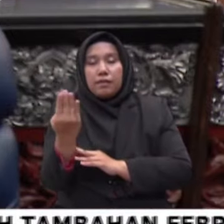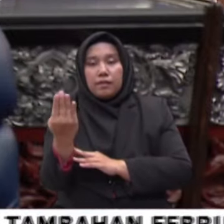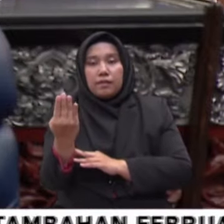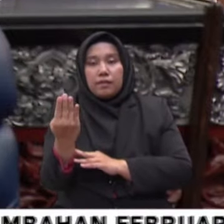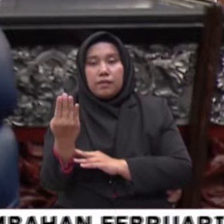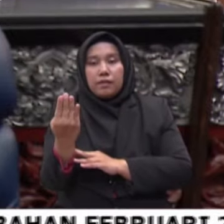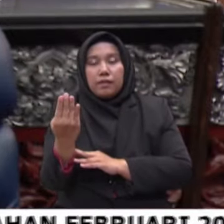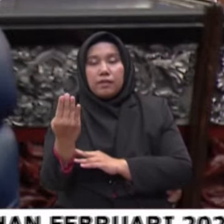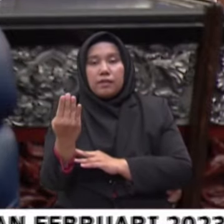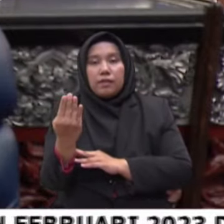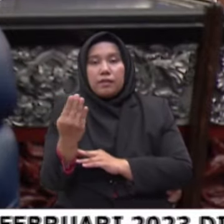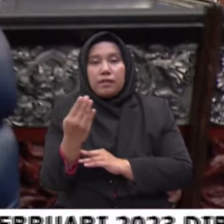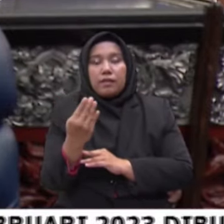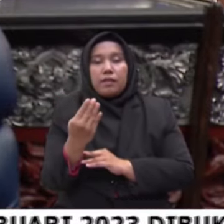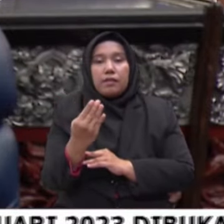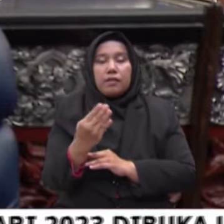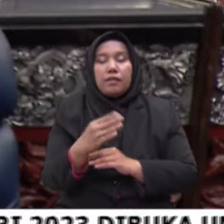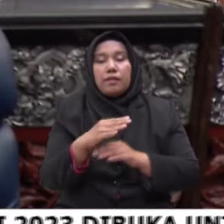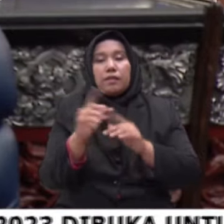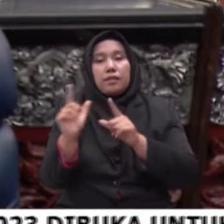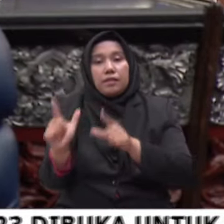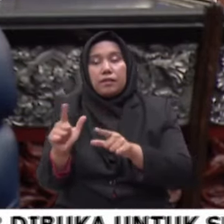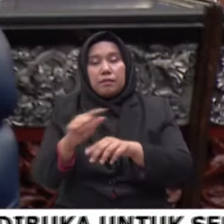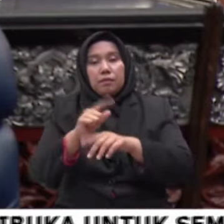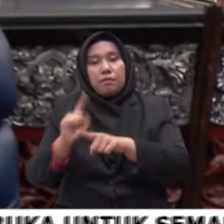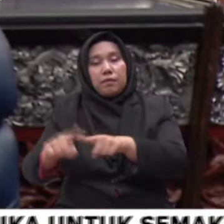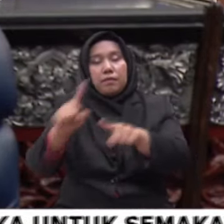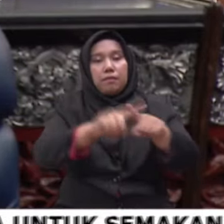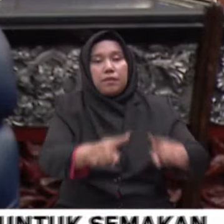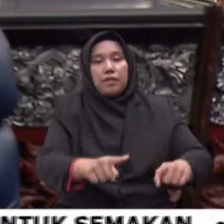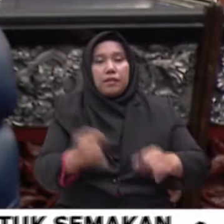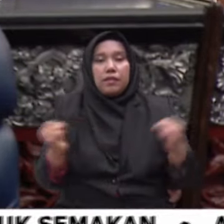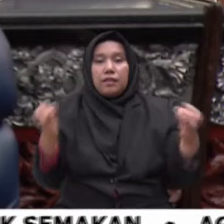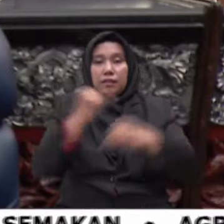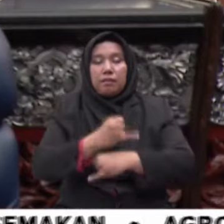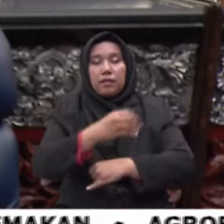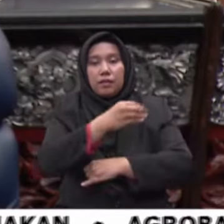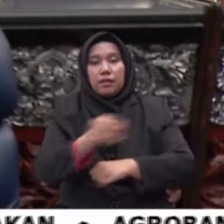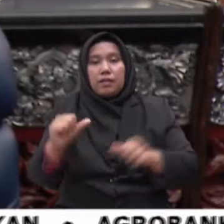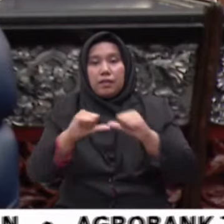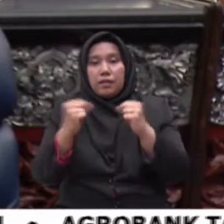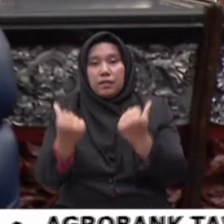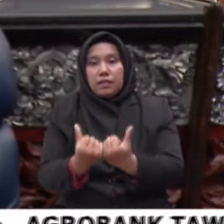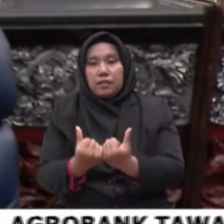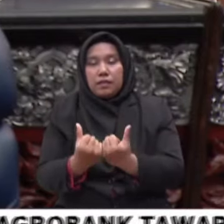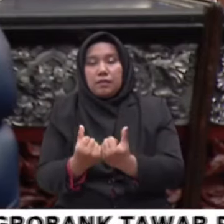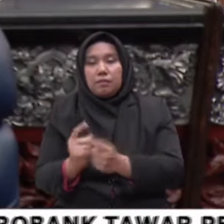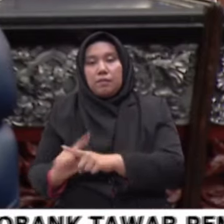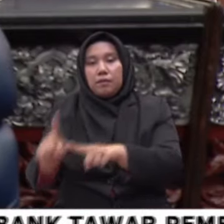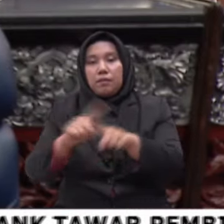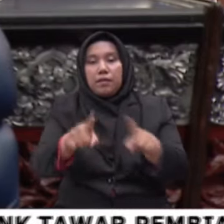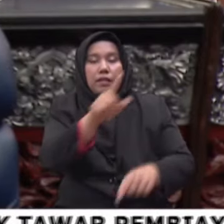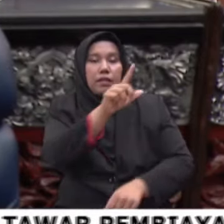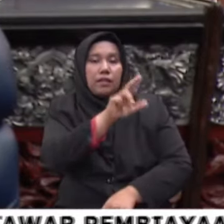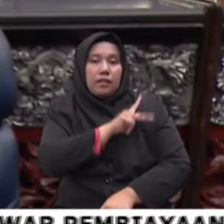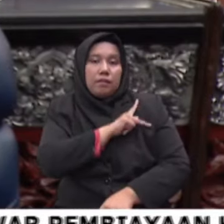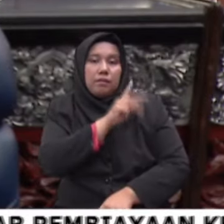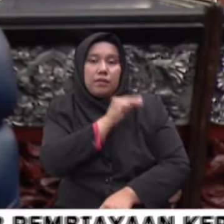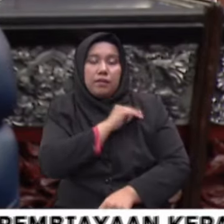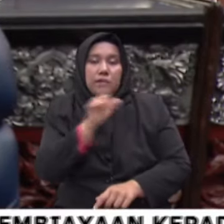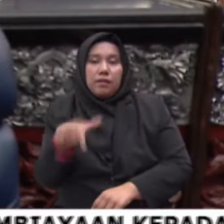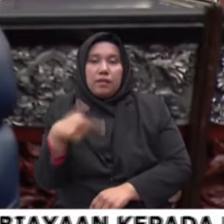diletakkan di pelbagai jabatan dan agensi di pelbagai kementerian lain.